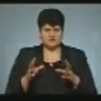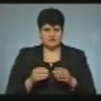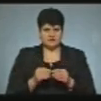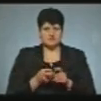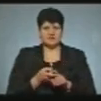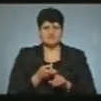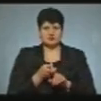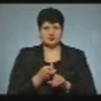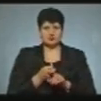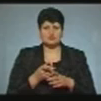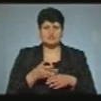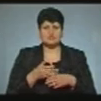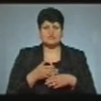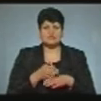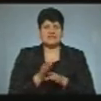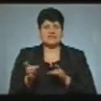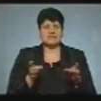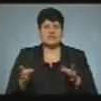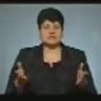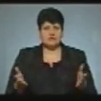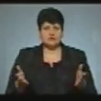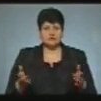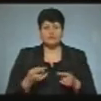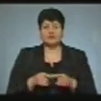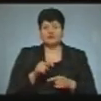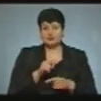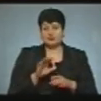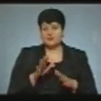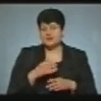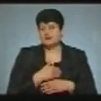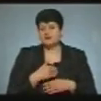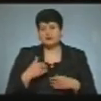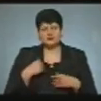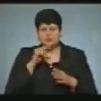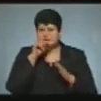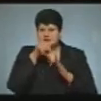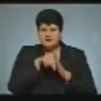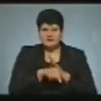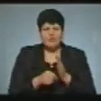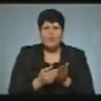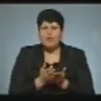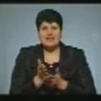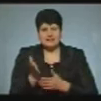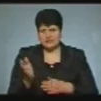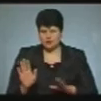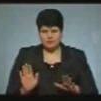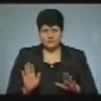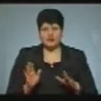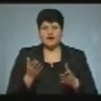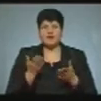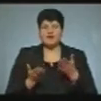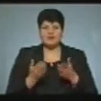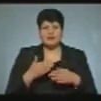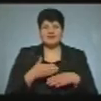реформи децентралізації? Ну, в даному випадку я би не хотів десь заглиблюватися в глибоку політику, але